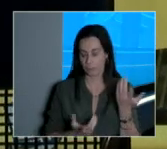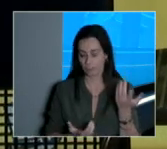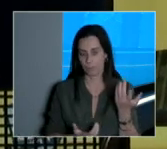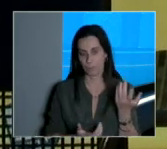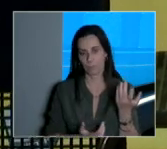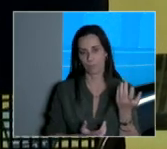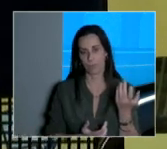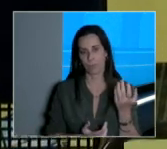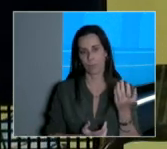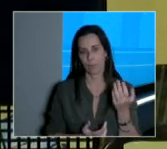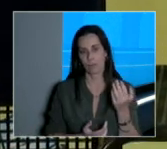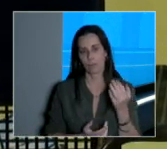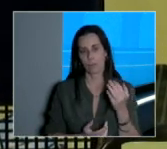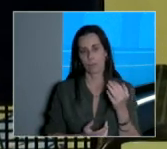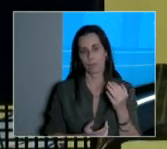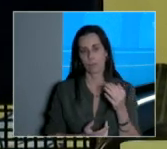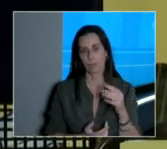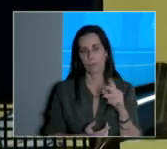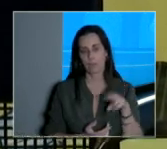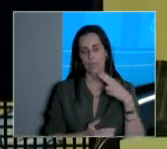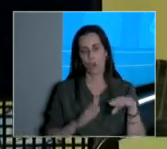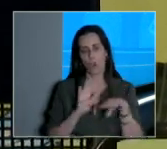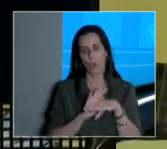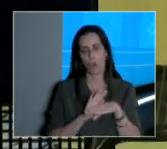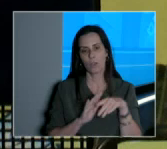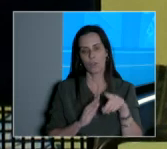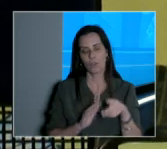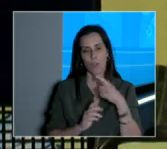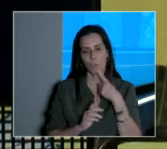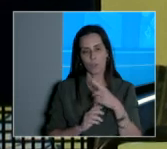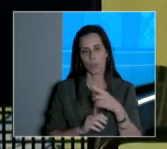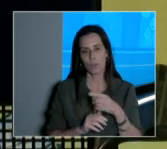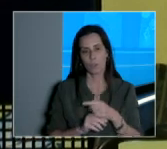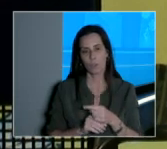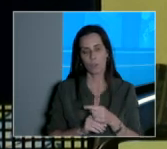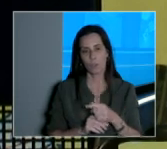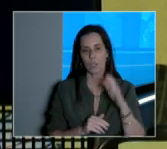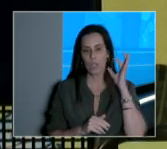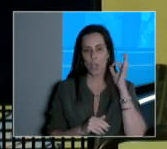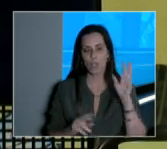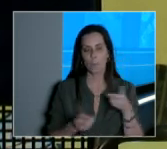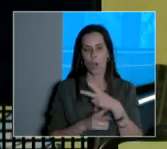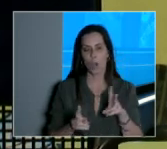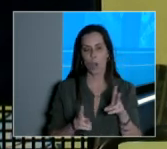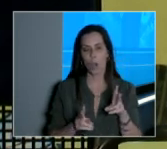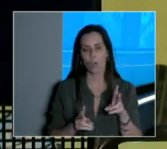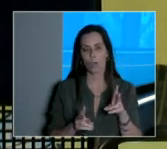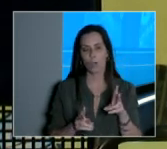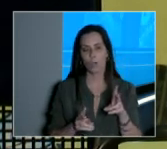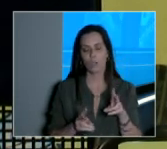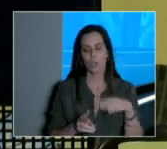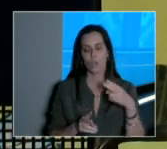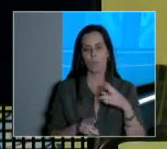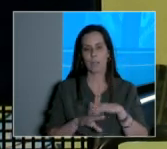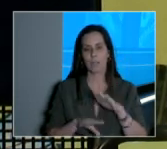שיקרה, אז זאת אומרת, הולך להגיע חוק שבו יגדירו שנשים לא יכולות לשרת